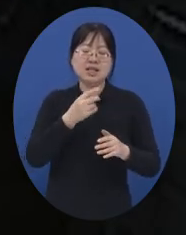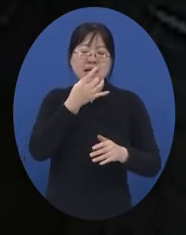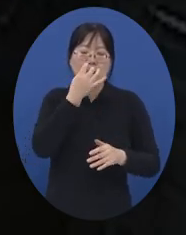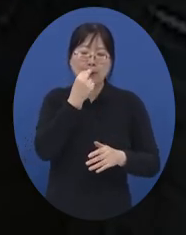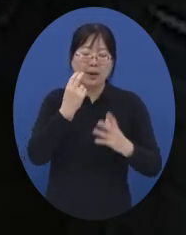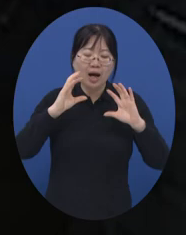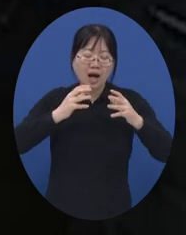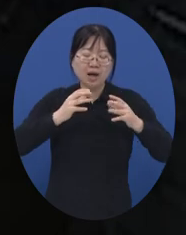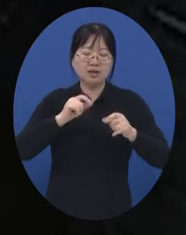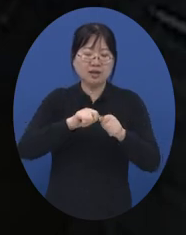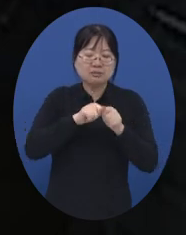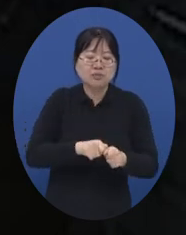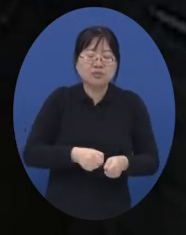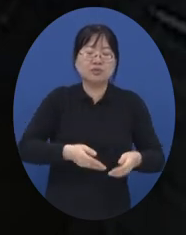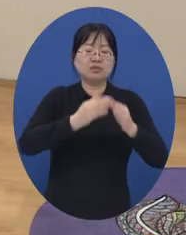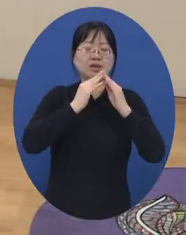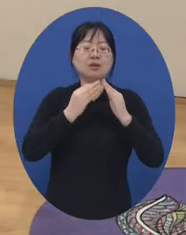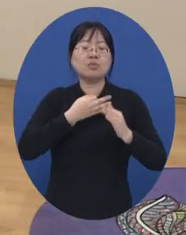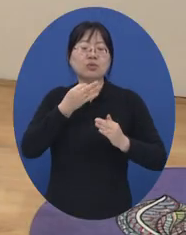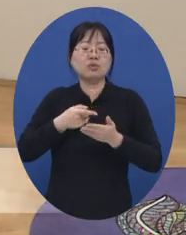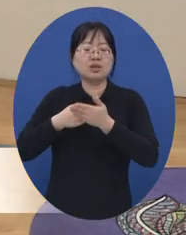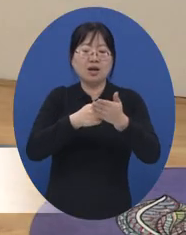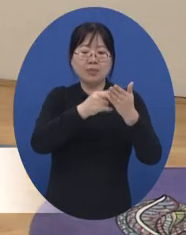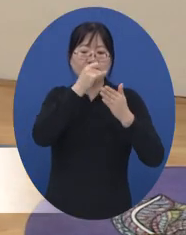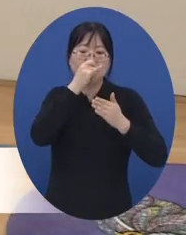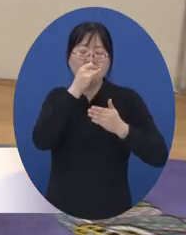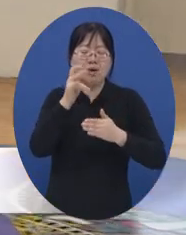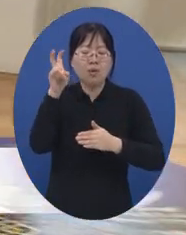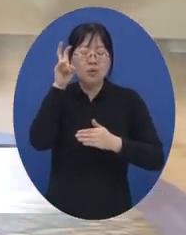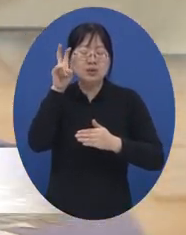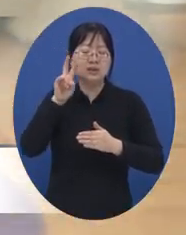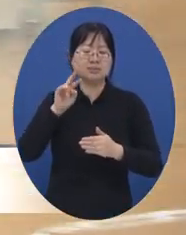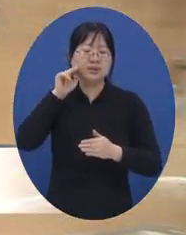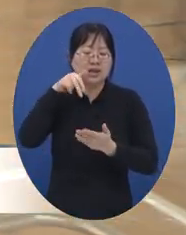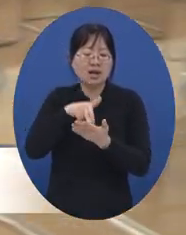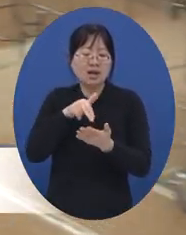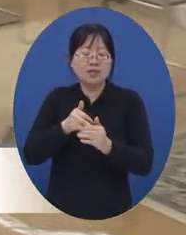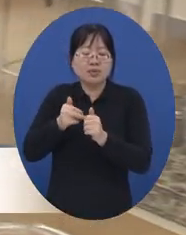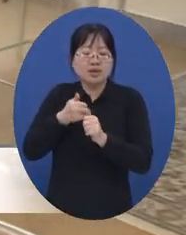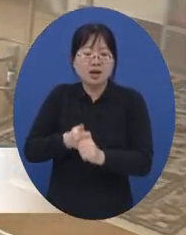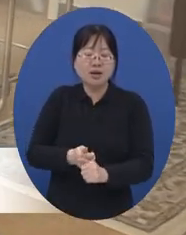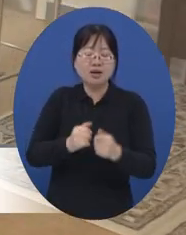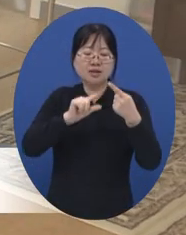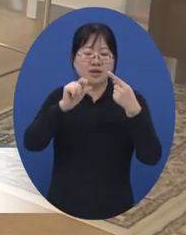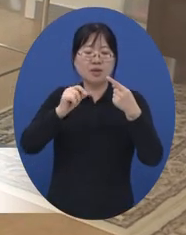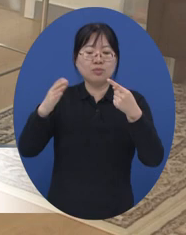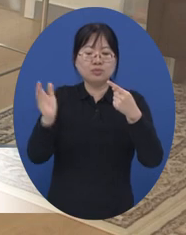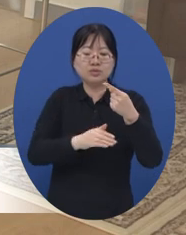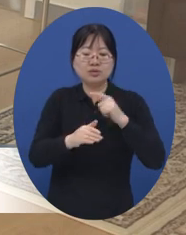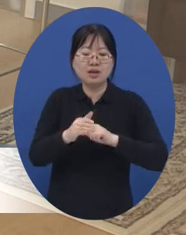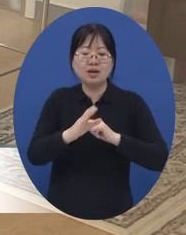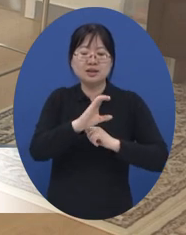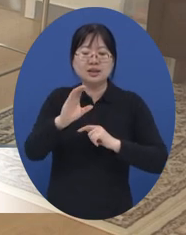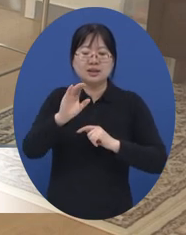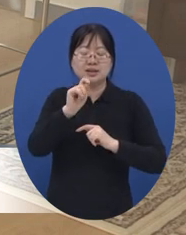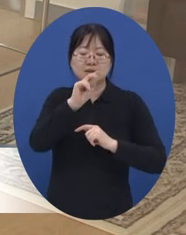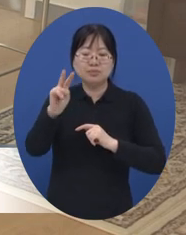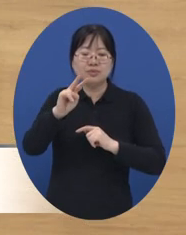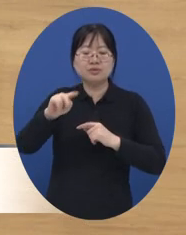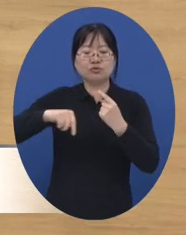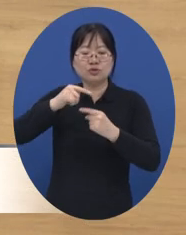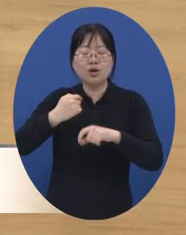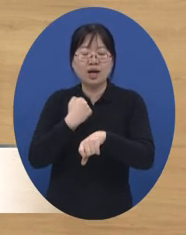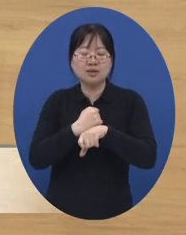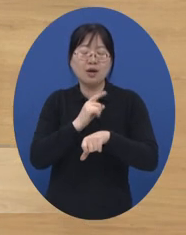달자 는 목소리가 커지고 있습니다 혹시 모를 상황에 대비해 경기도는 내년 1월부터 신생아실 cctv 를 운영하겠다고